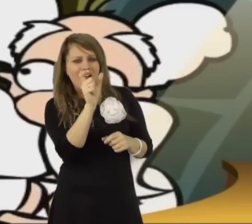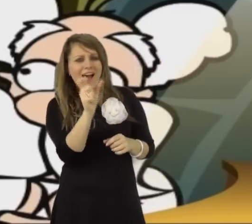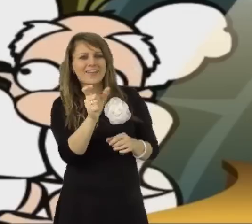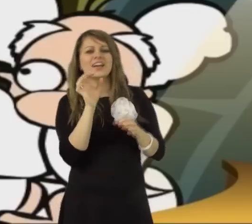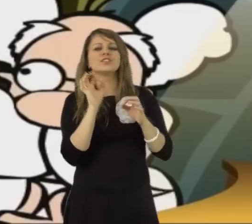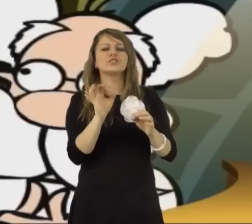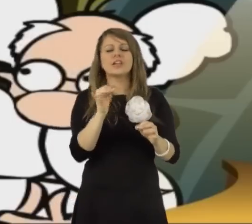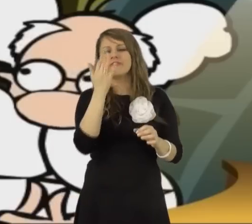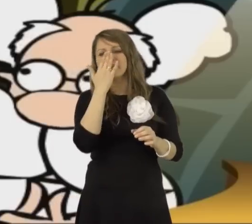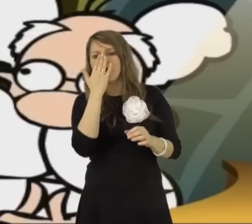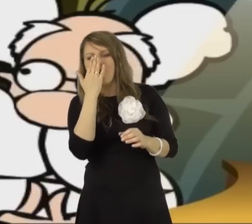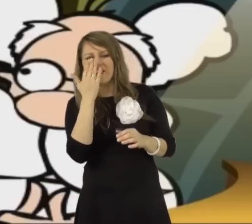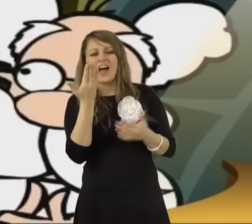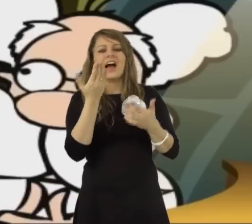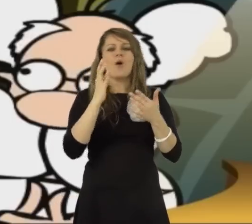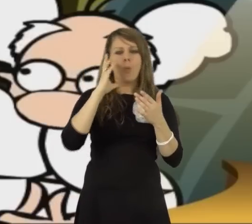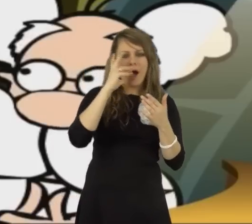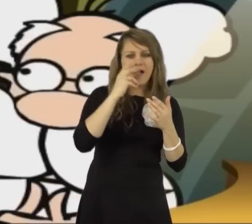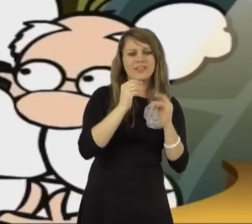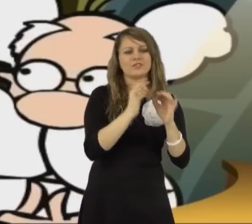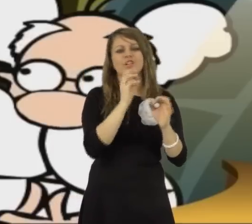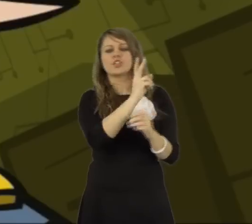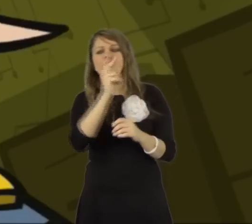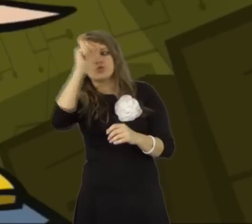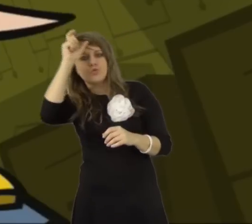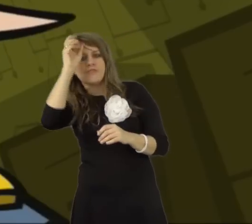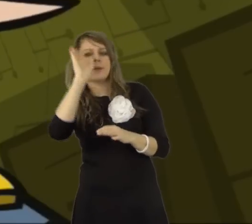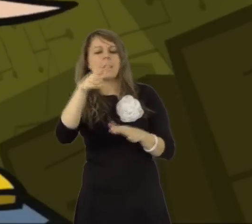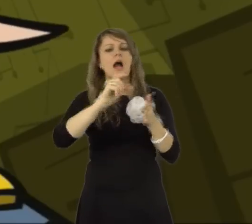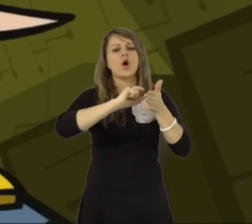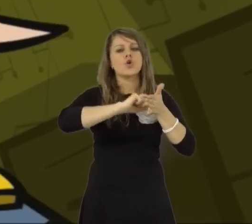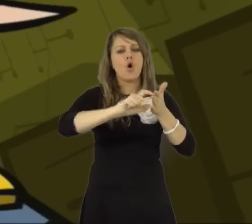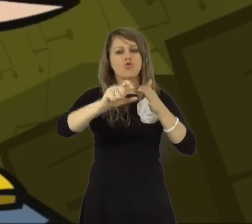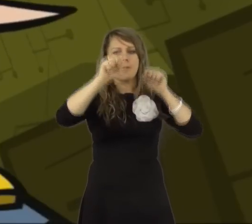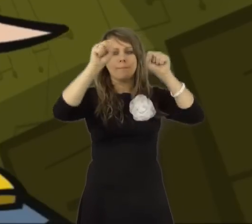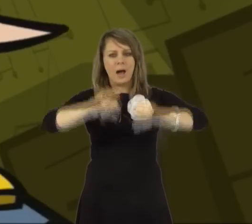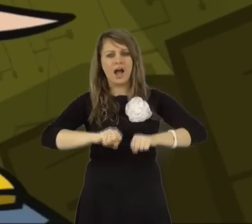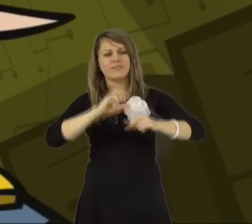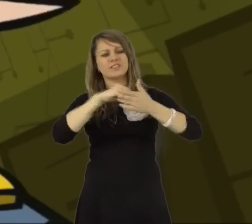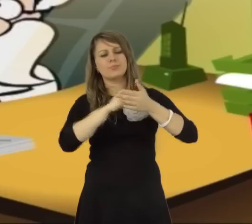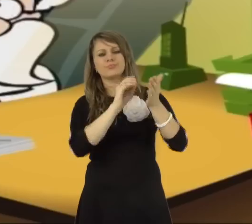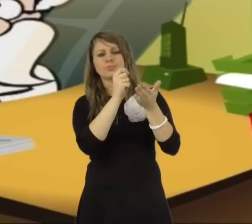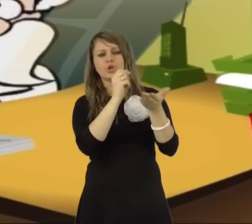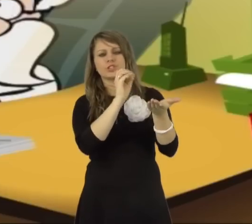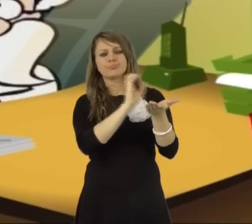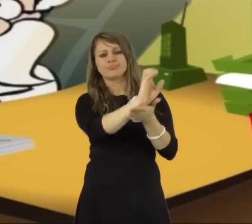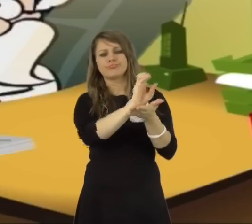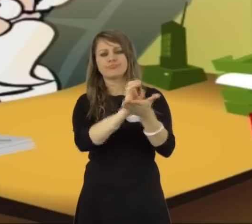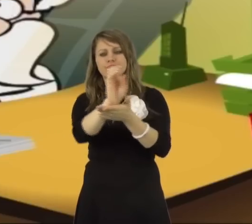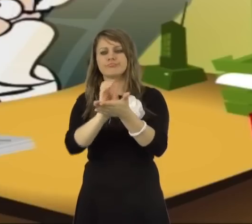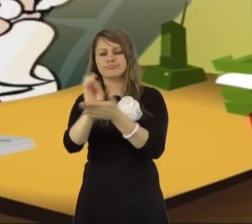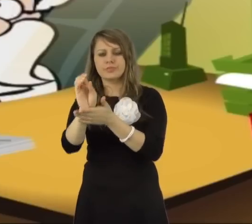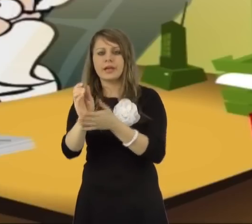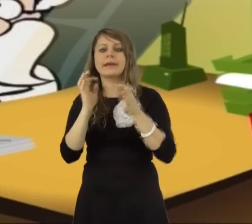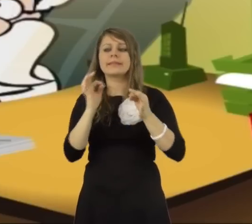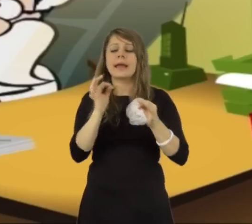W dzisiejszych czasach prawie każdy człowiek ma konto bankowe. Na tych kontach ludzie trzymają swoje pieniądze. Teraz jest pytanie,